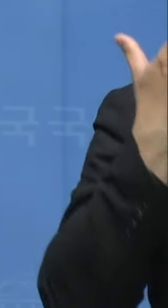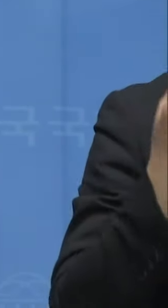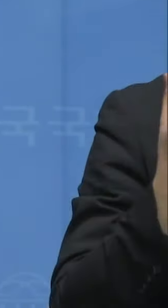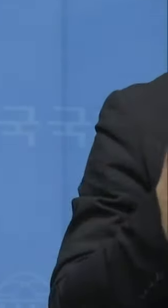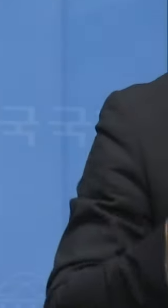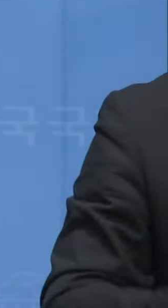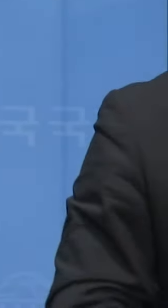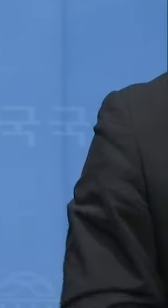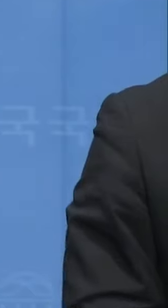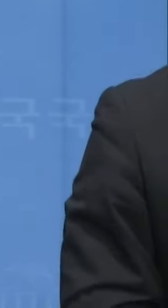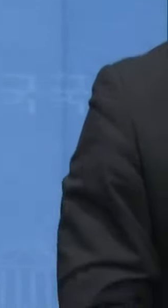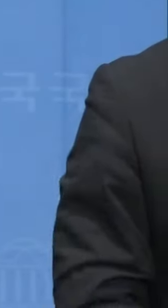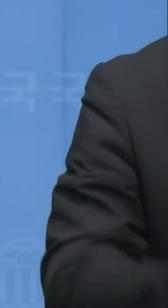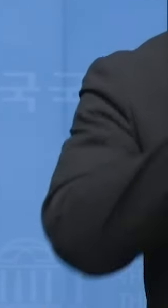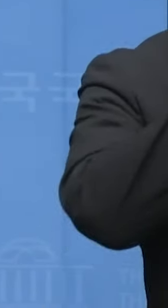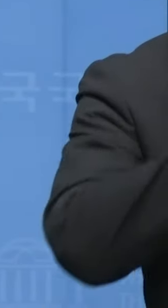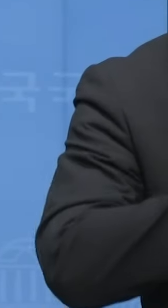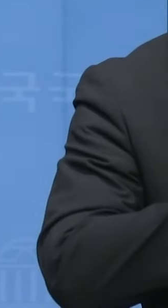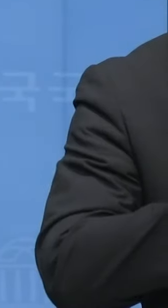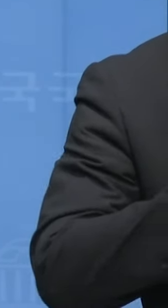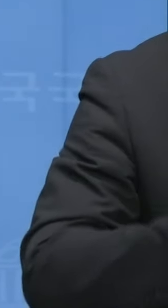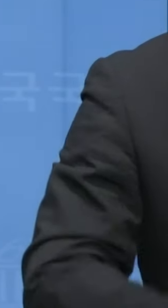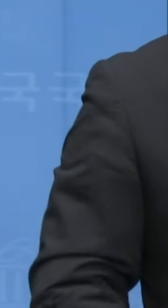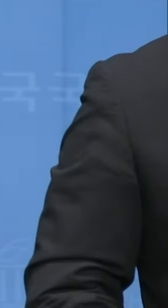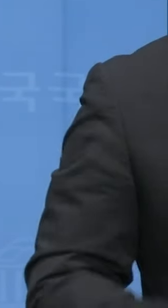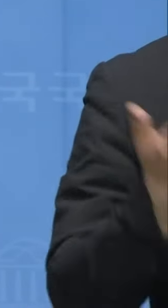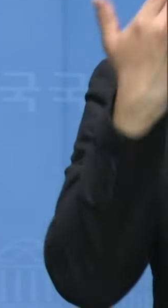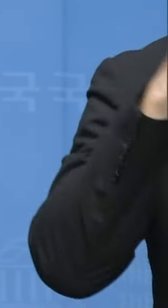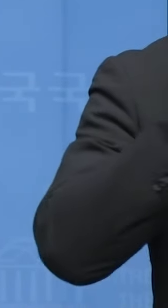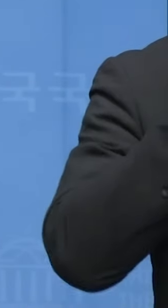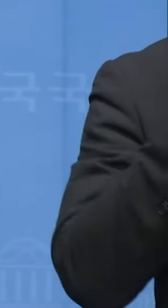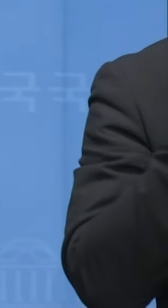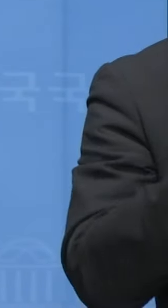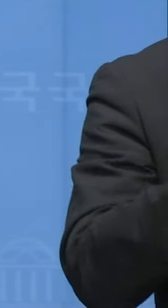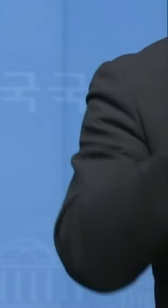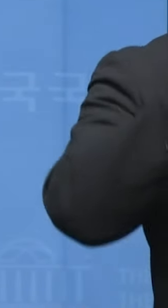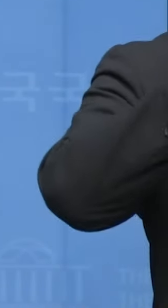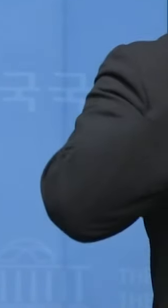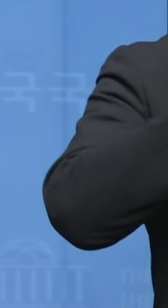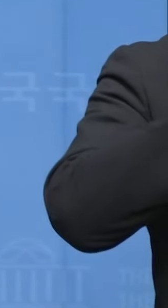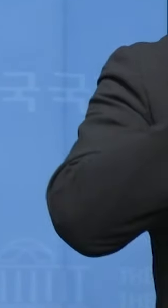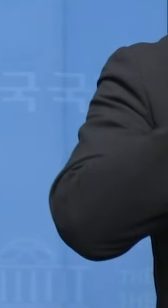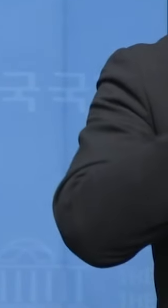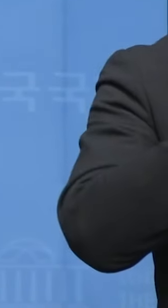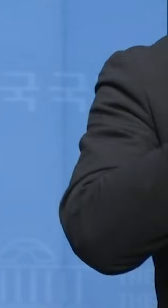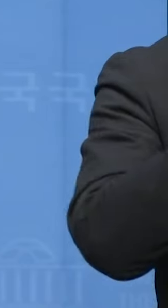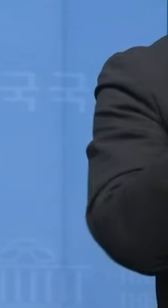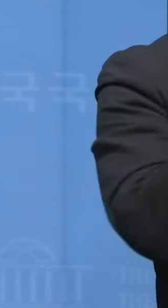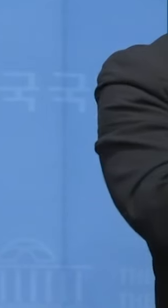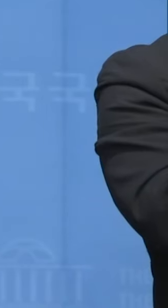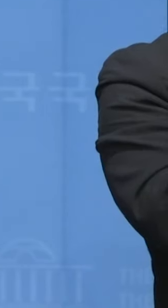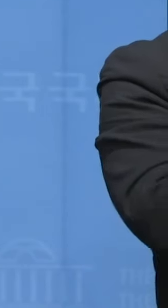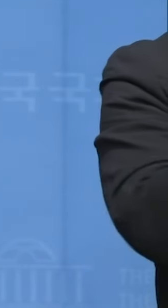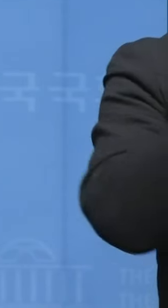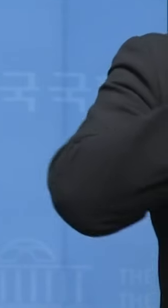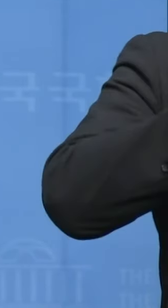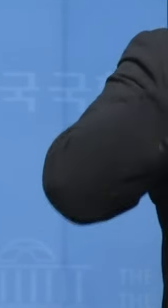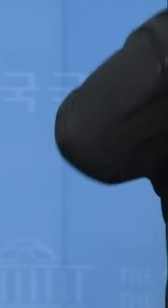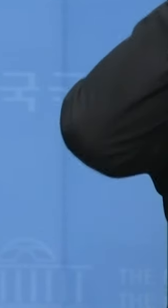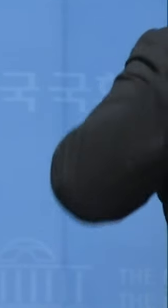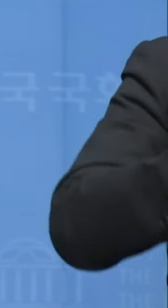없습니다 윤성열 대통령은 지난 9일 치임 2주년을 맞아 김건희 여사 의혹에 대해 처음으로